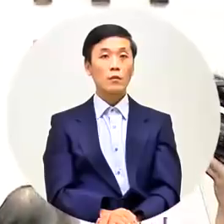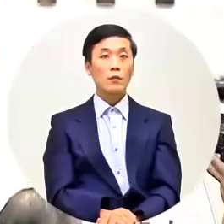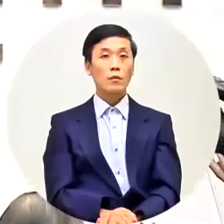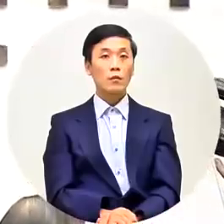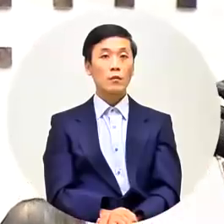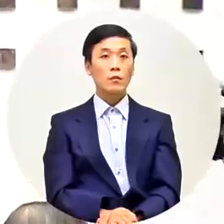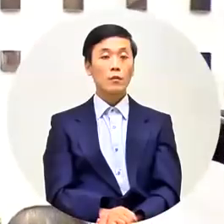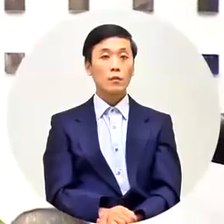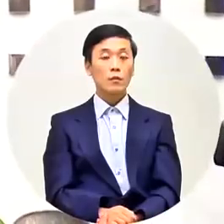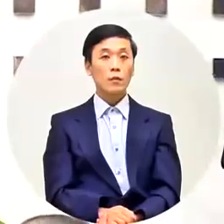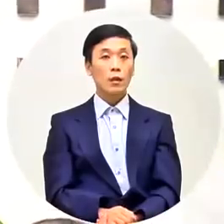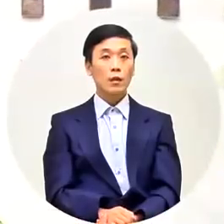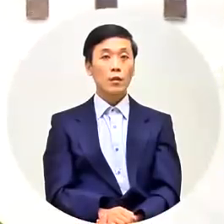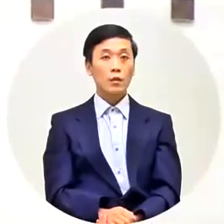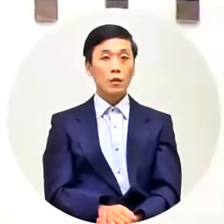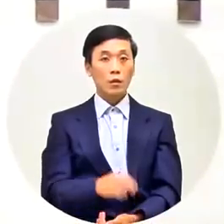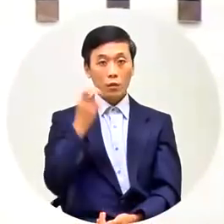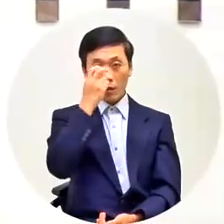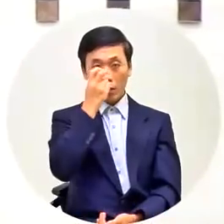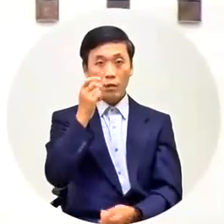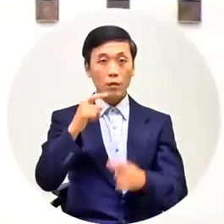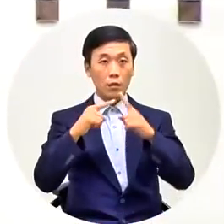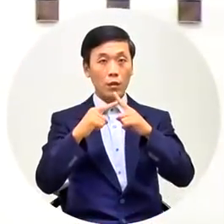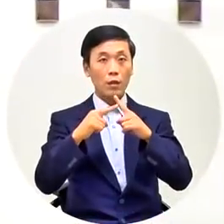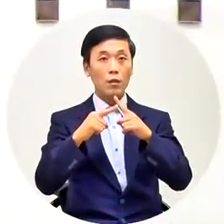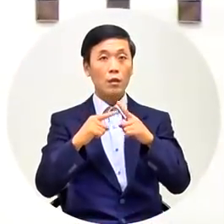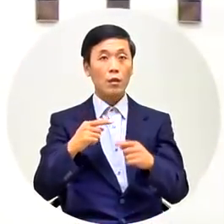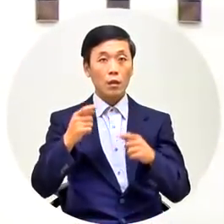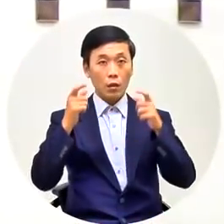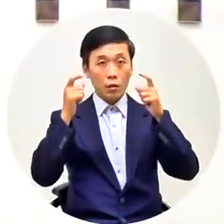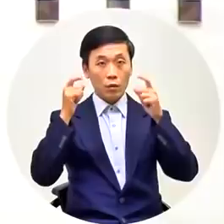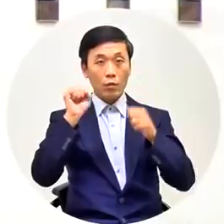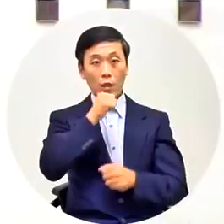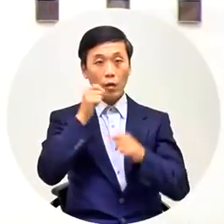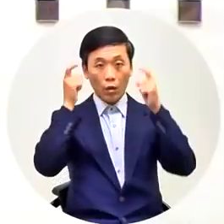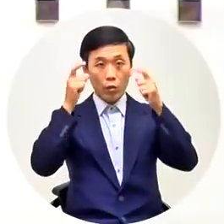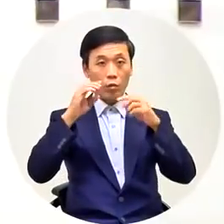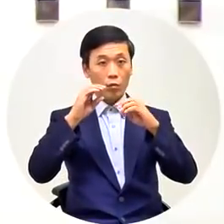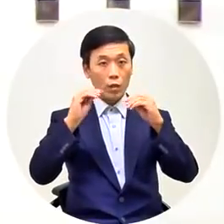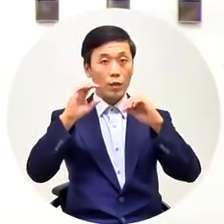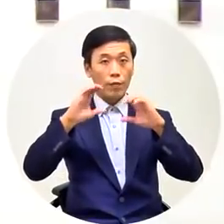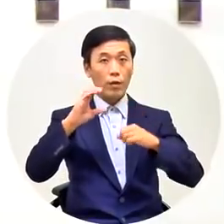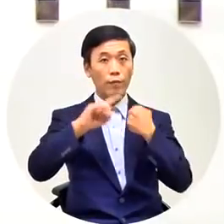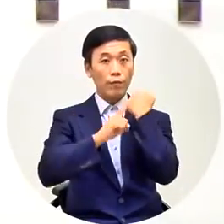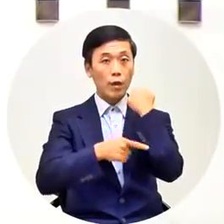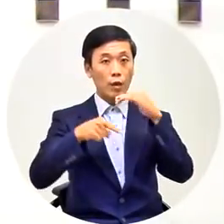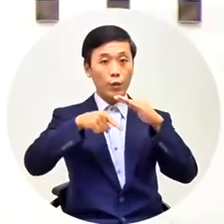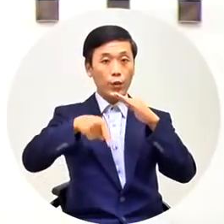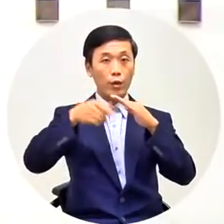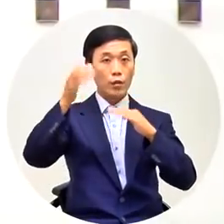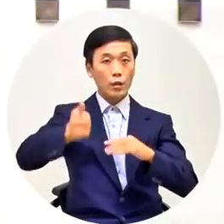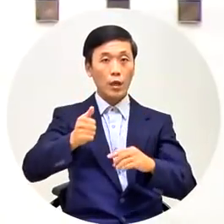监事人，台湾高雄地方法院院长陈院长，新任的徐议